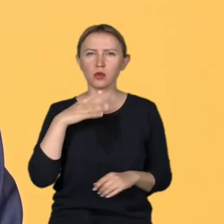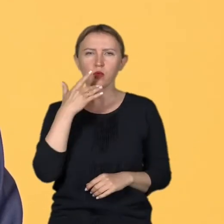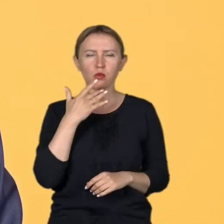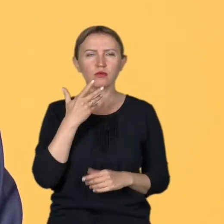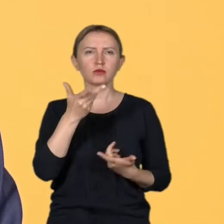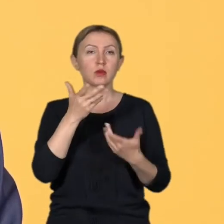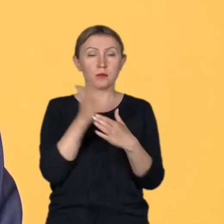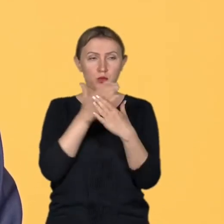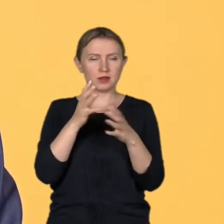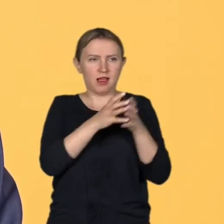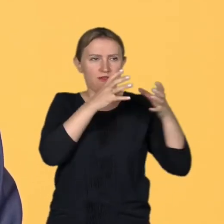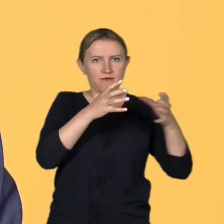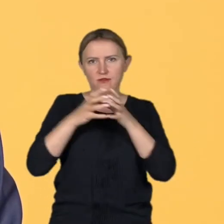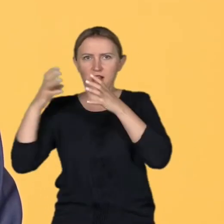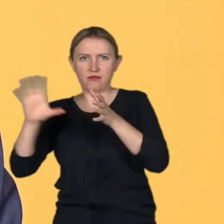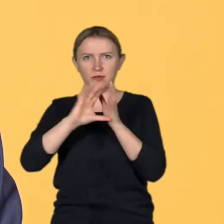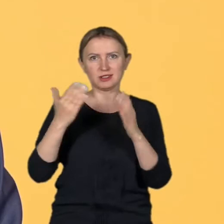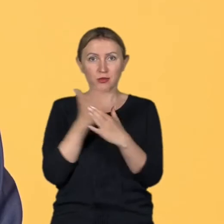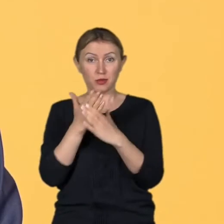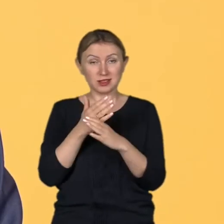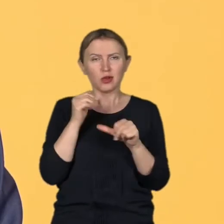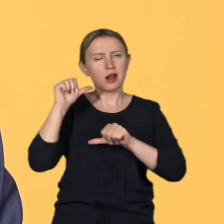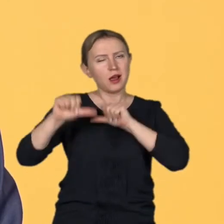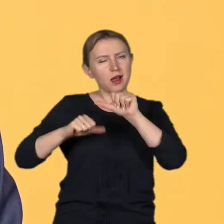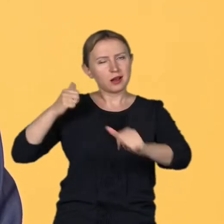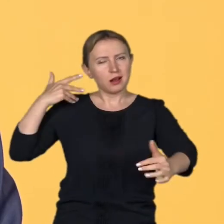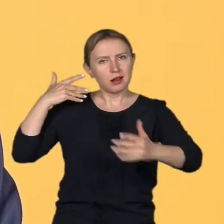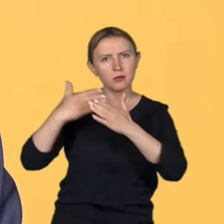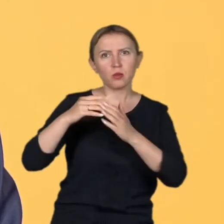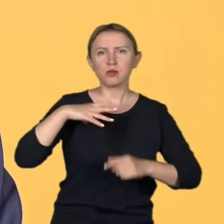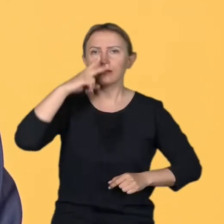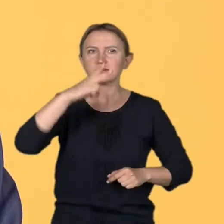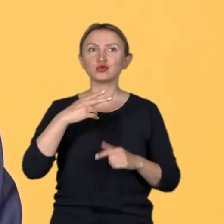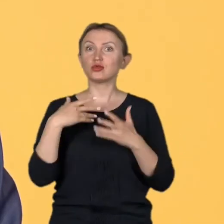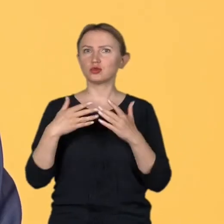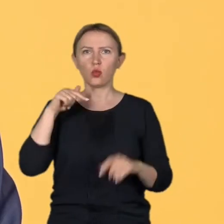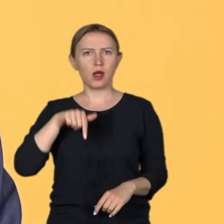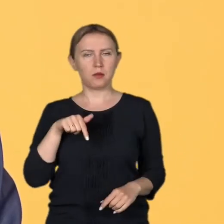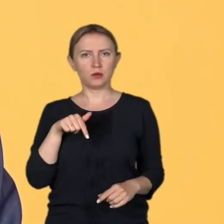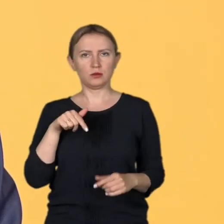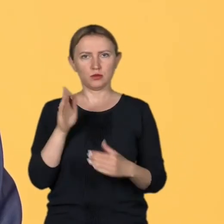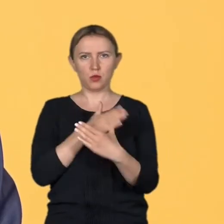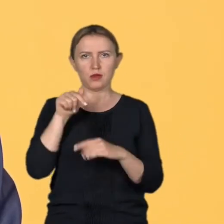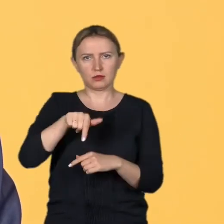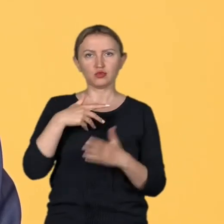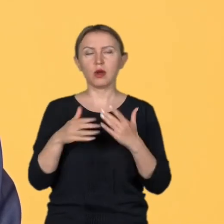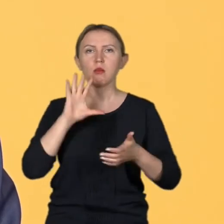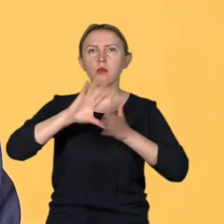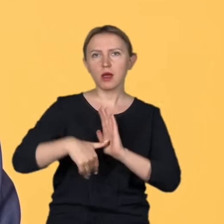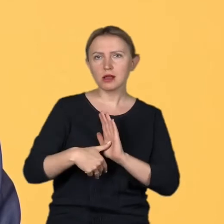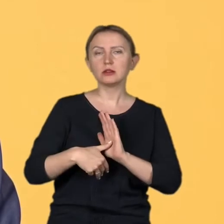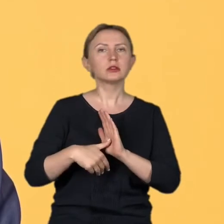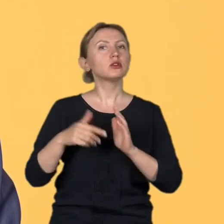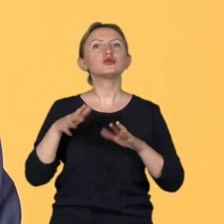czyli położenie między dwiema dużymi aglomeracjami przez lata było postrzegane jako pewna słabość miasta. osobista związana z tym,